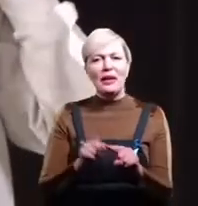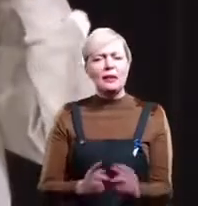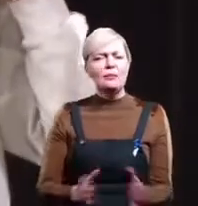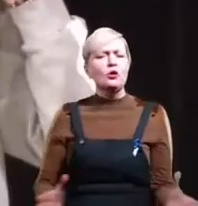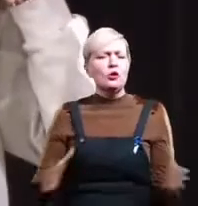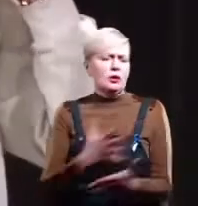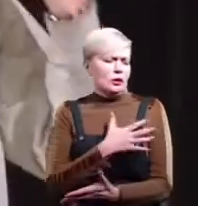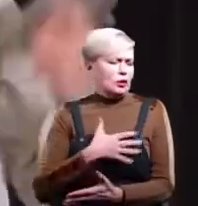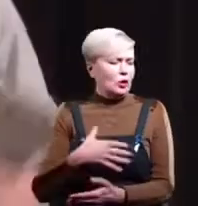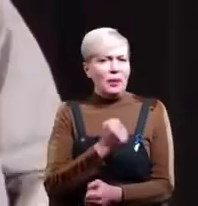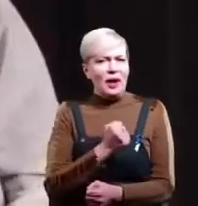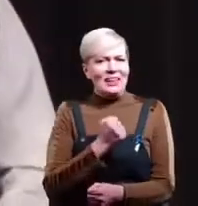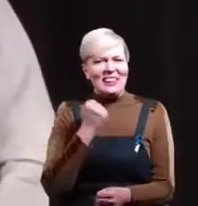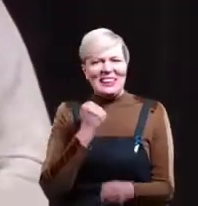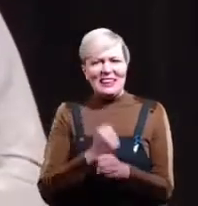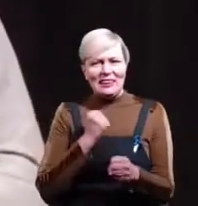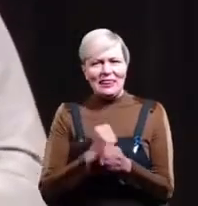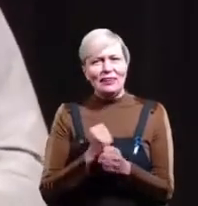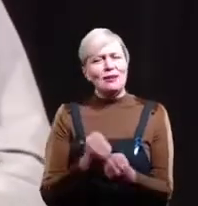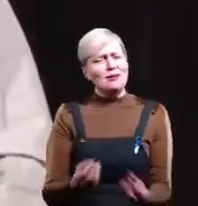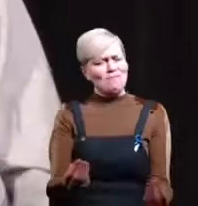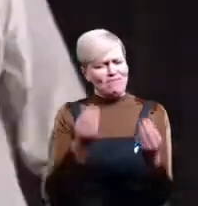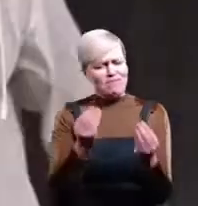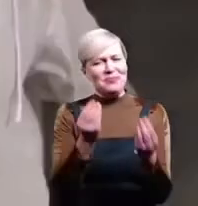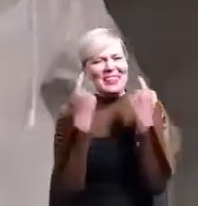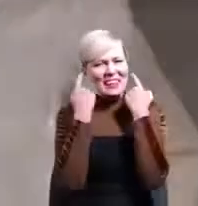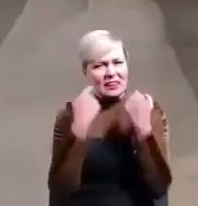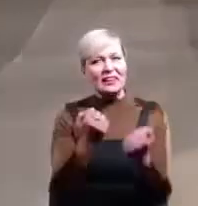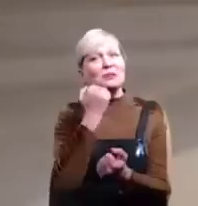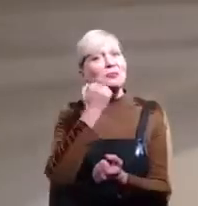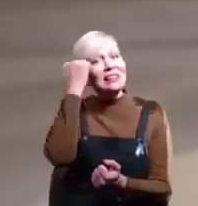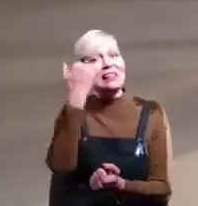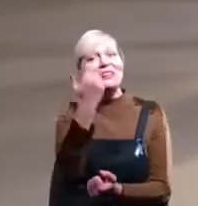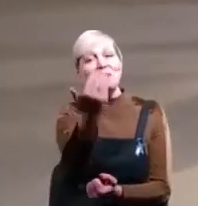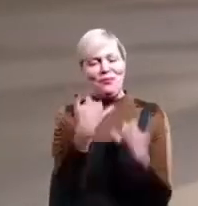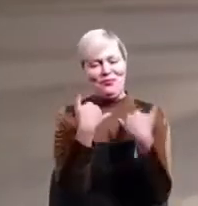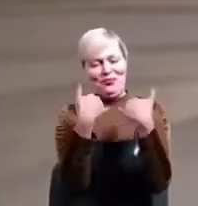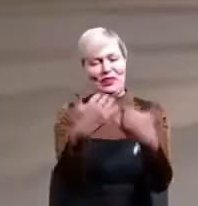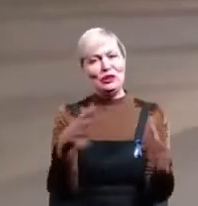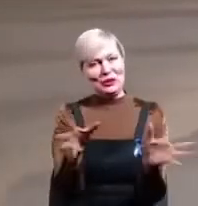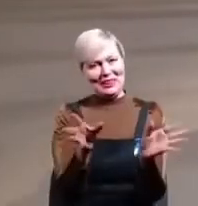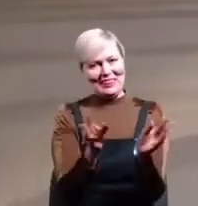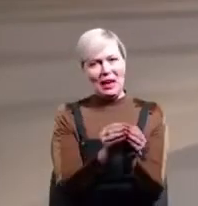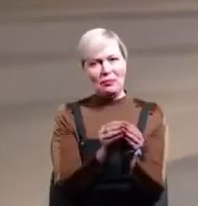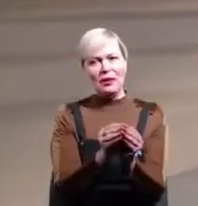и сделали класс. Вам большое спасибо, что вы с нами. Итак,